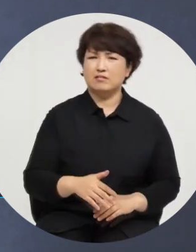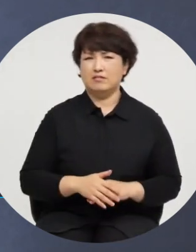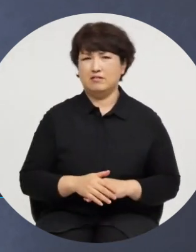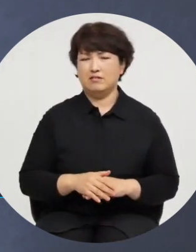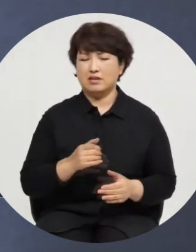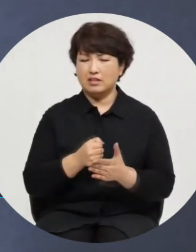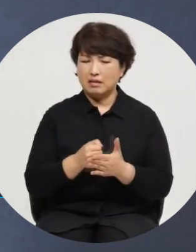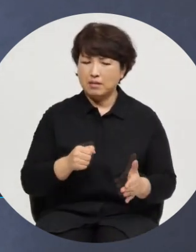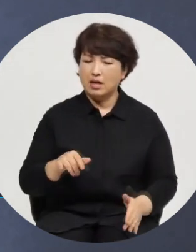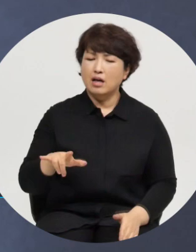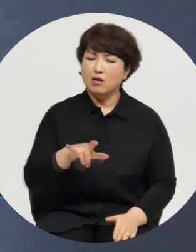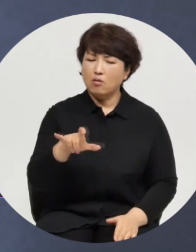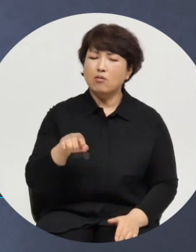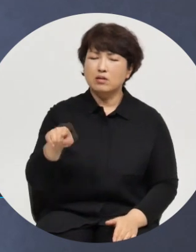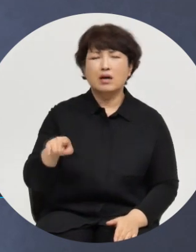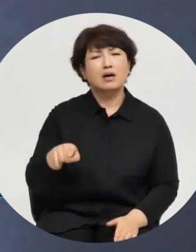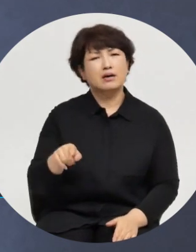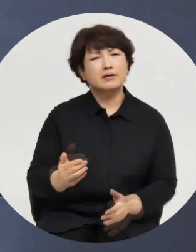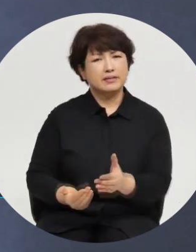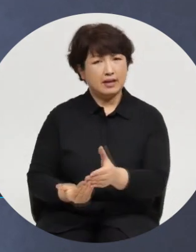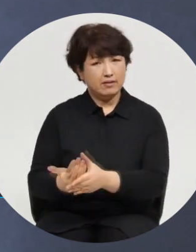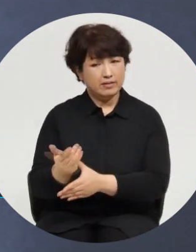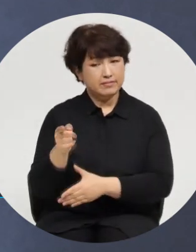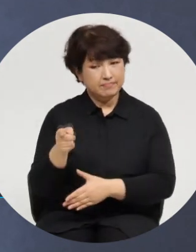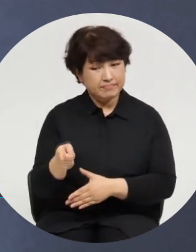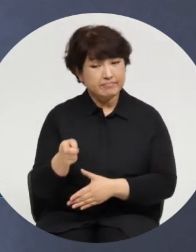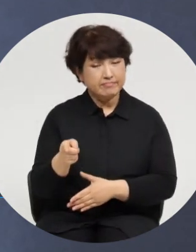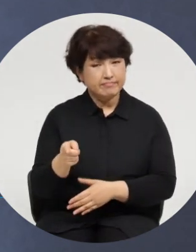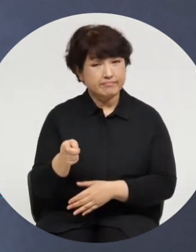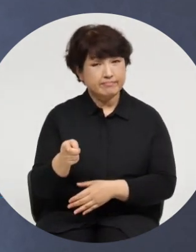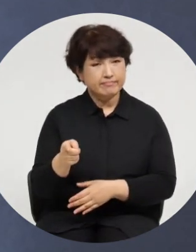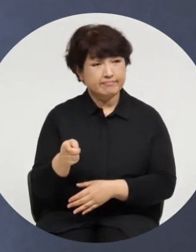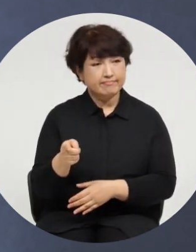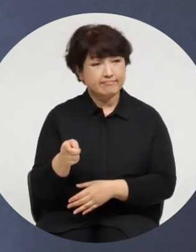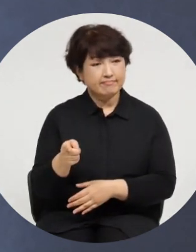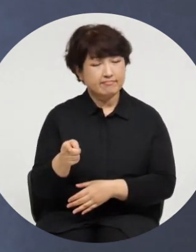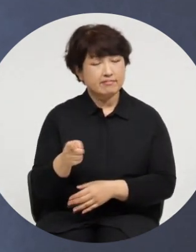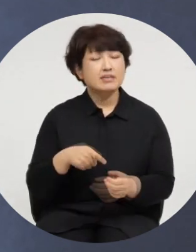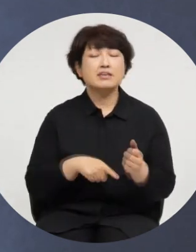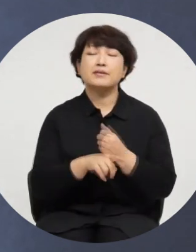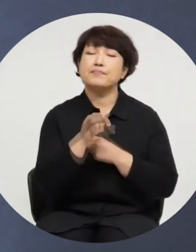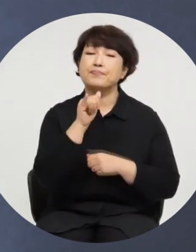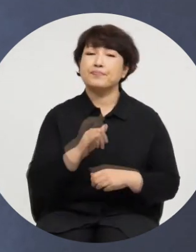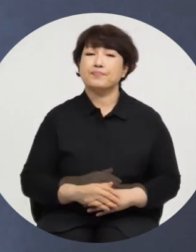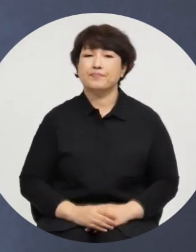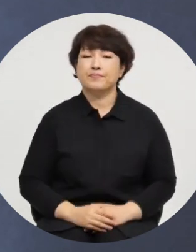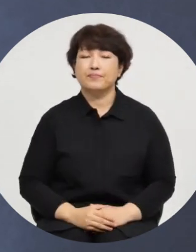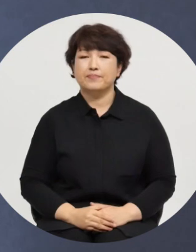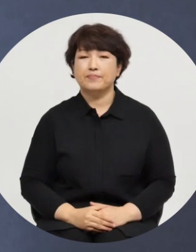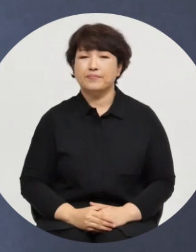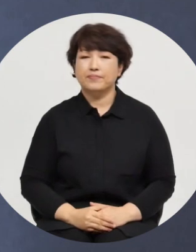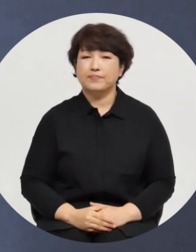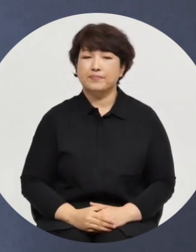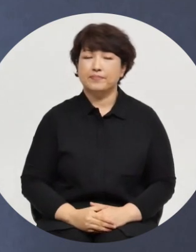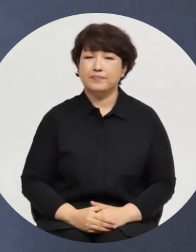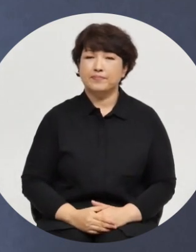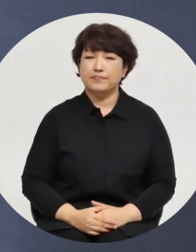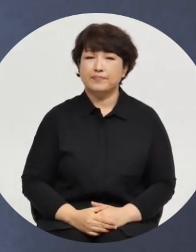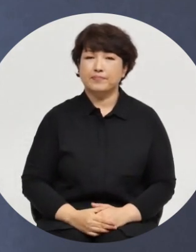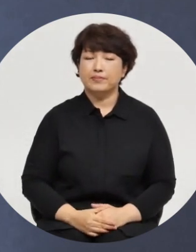1 저항력이 떨어져서 생긴 병이다 이런 면도 있다는 거예요